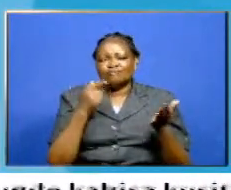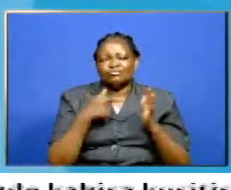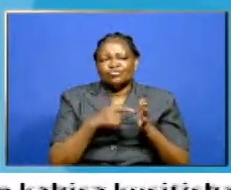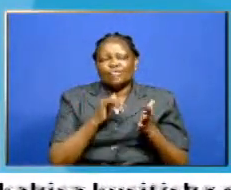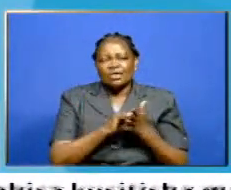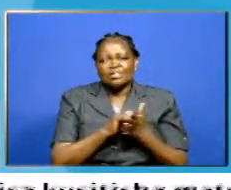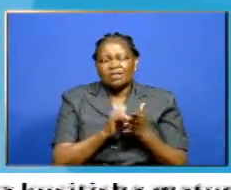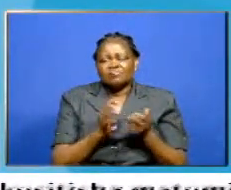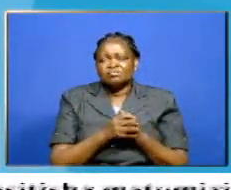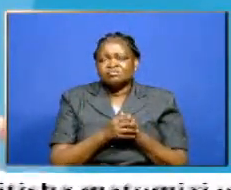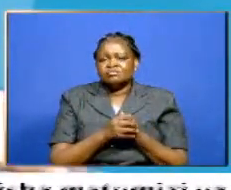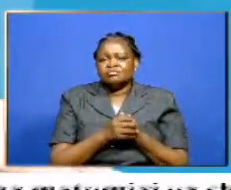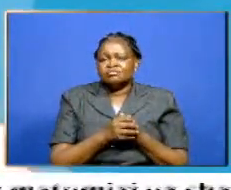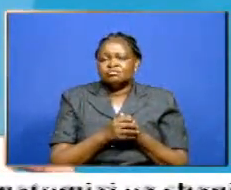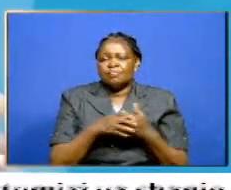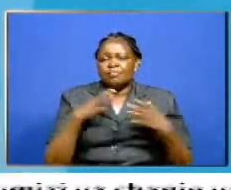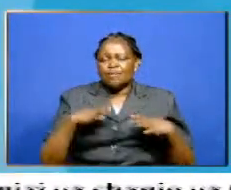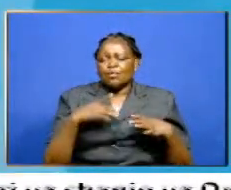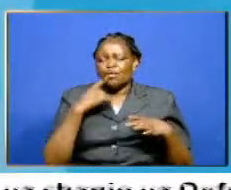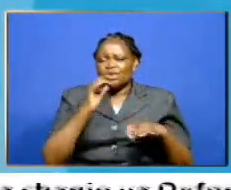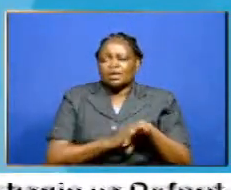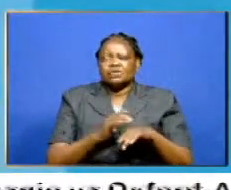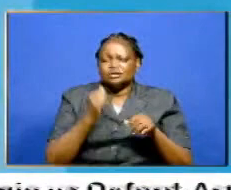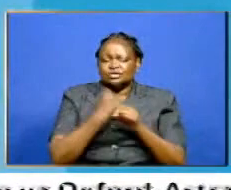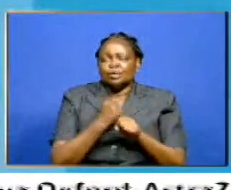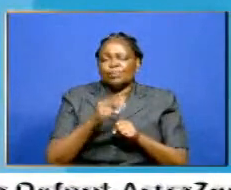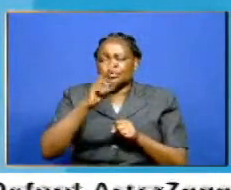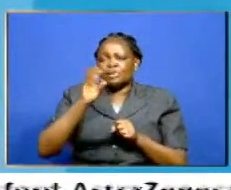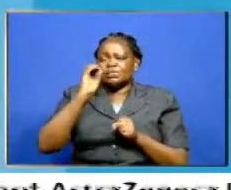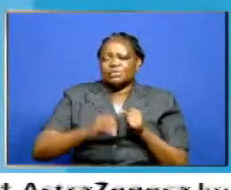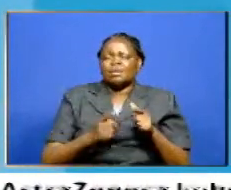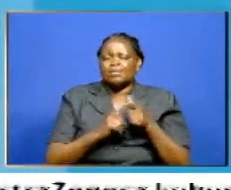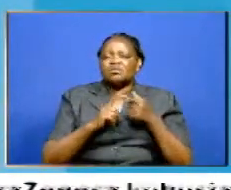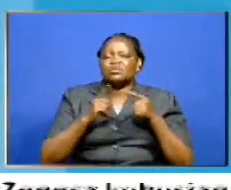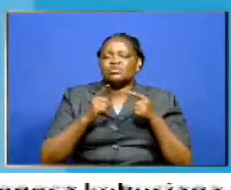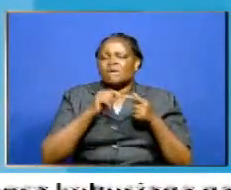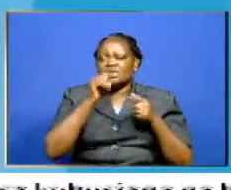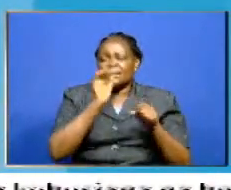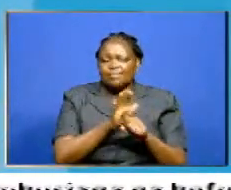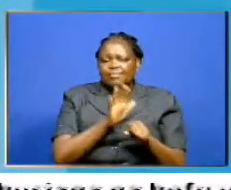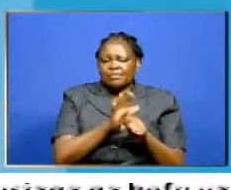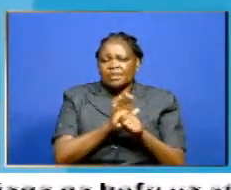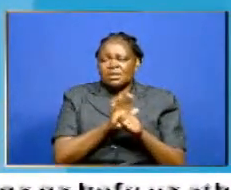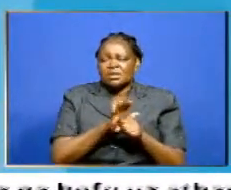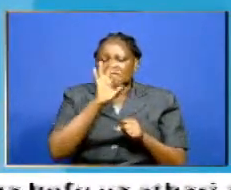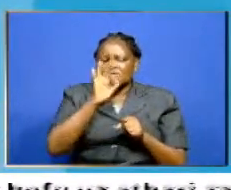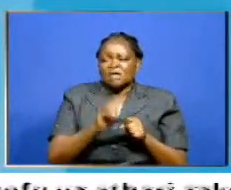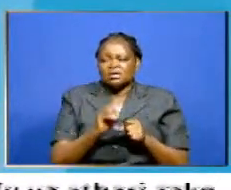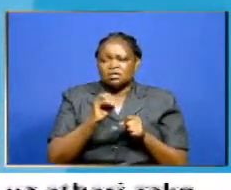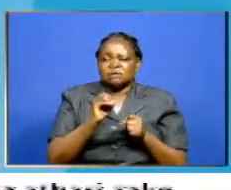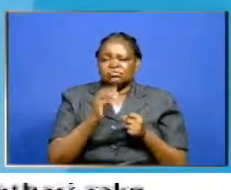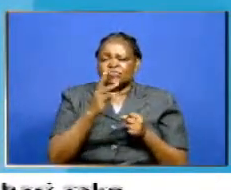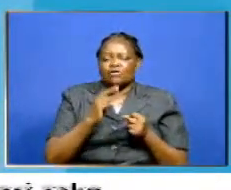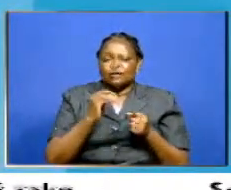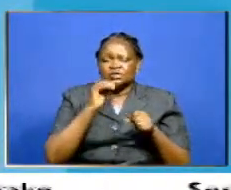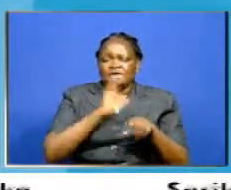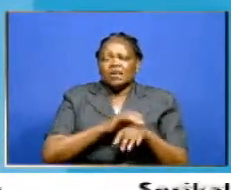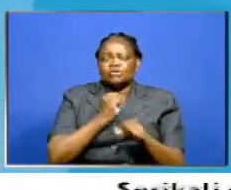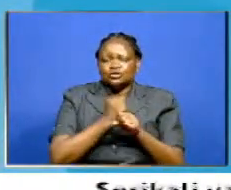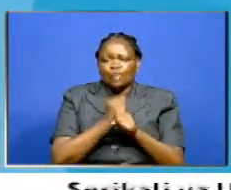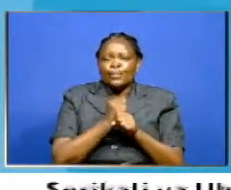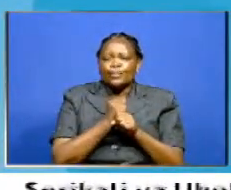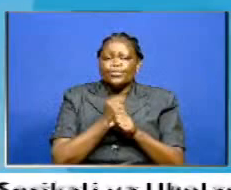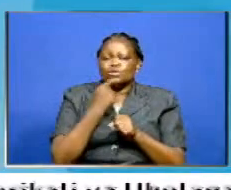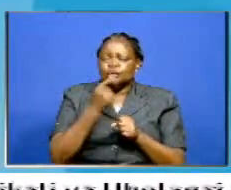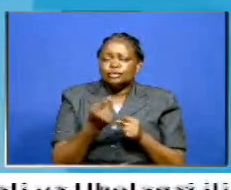asilimia ambao watapata kazi ni asilimia 20 labda, wale wengi asilimia 80 hawatapata hiyo kazi.